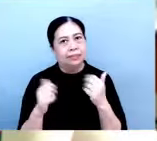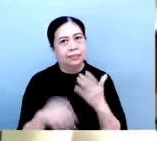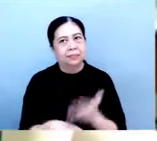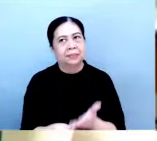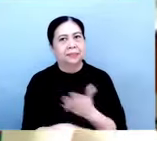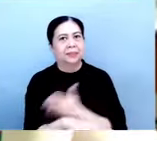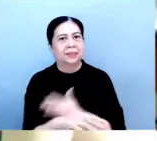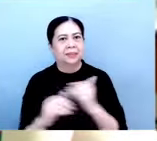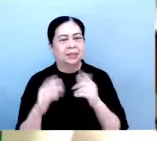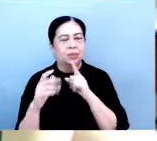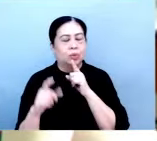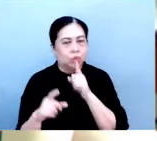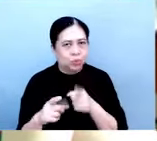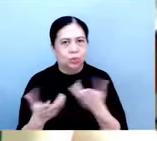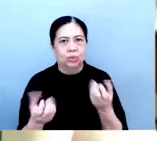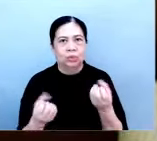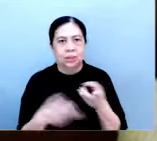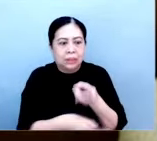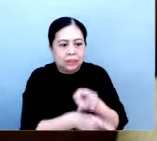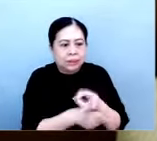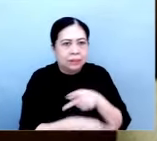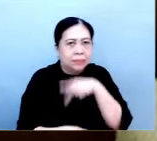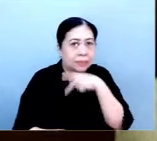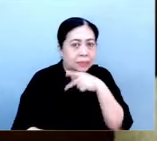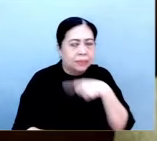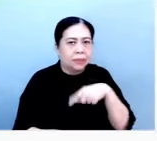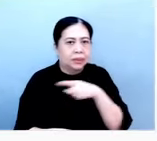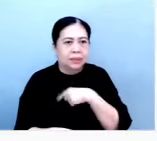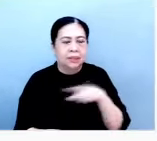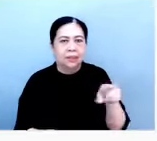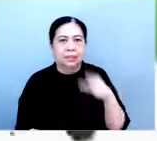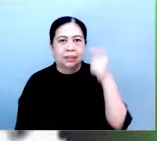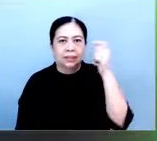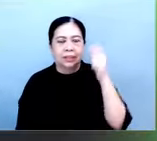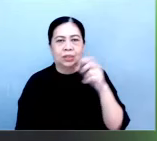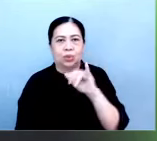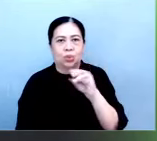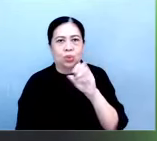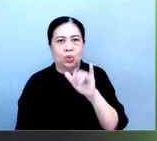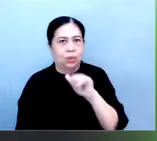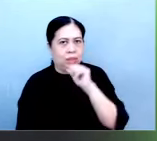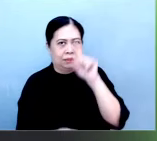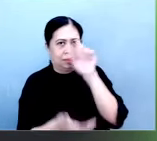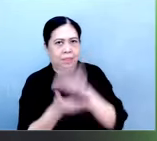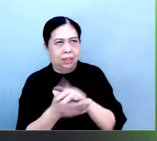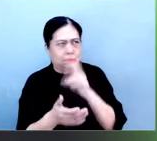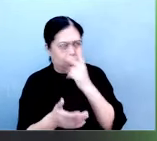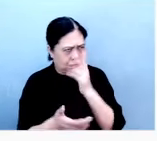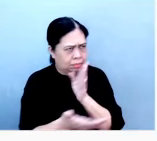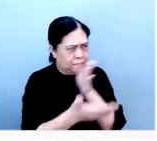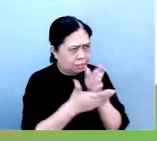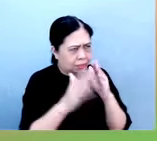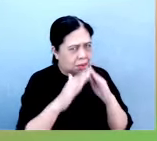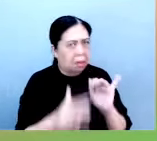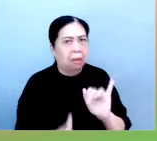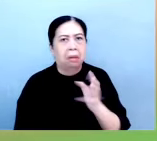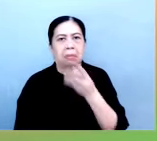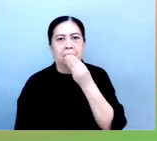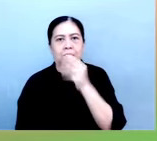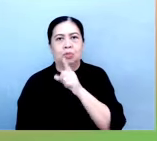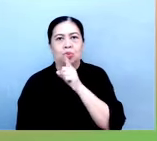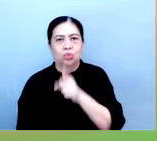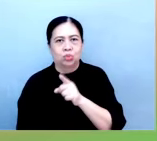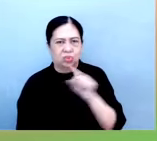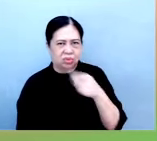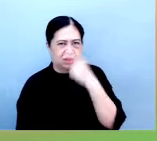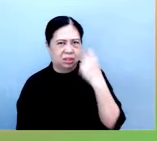Kasi talagang babuyan talaga ako nag-start eh. Sila Tito Joey nga hindi naniniwalang doon ako. Pinapuntahan pa ako eh sa staff ng Eat Bulaga eh. Kung totoo kasi yung